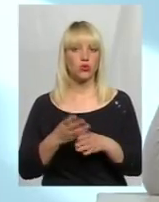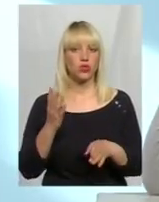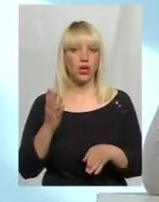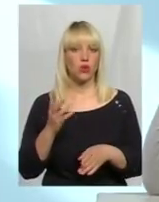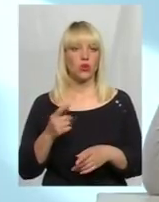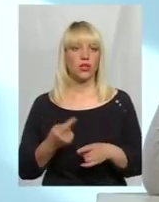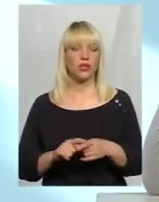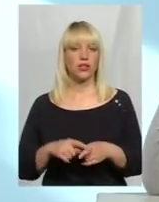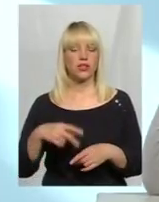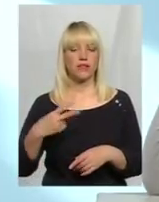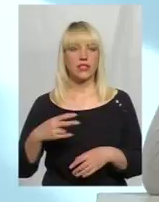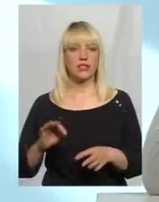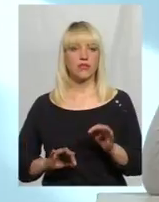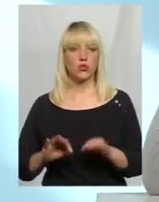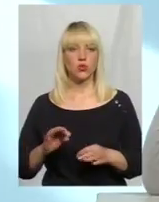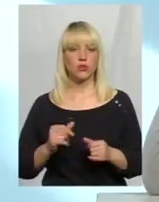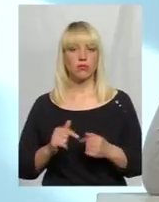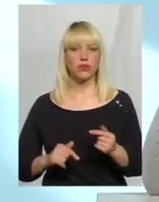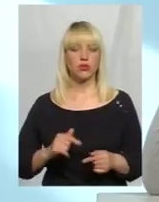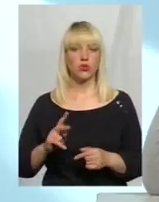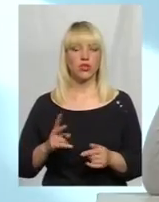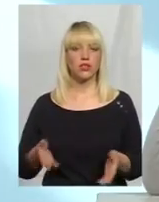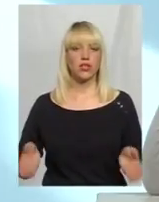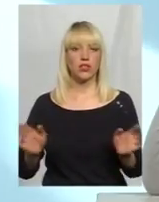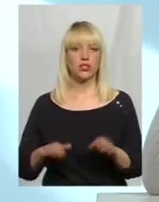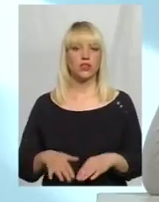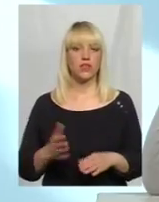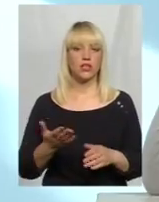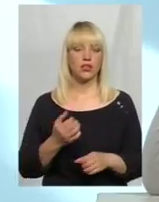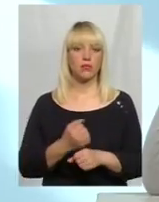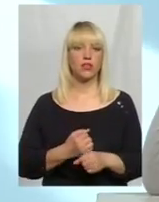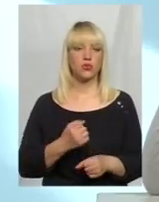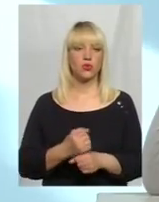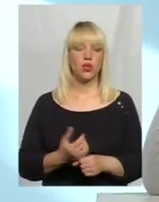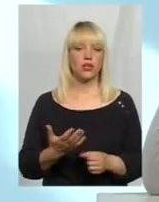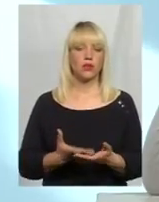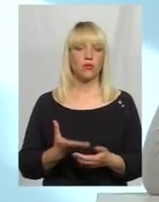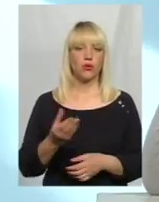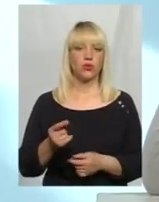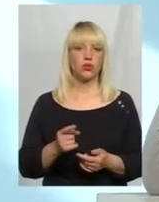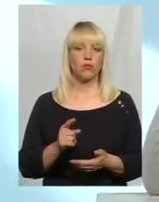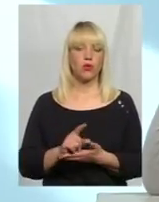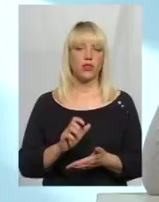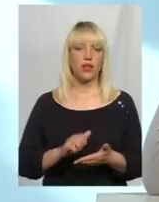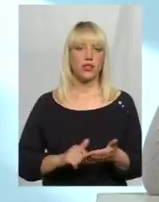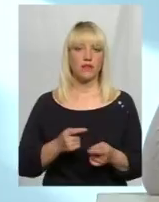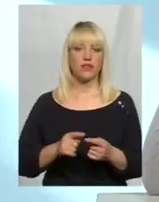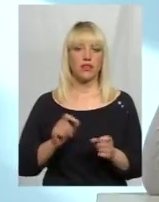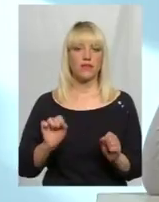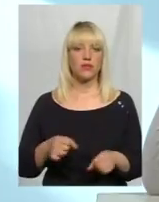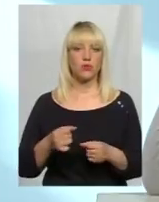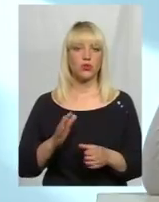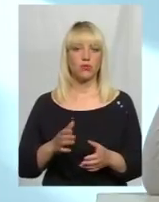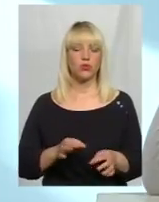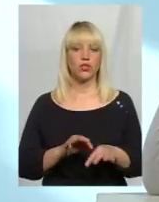тих 20% бізнесу, котрий залишився, котрий працює і платить податки, він не в змозі буде нести